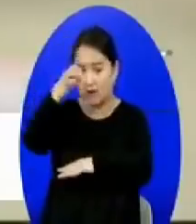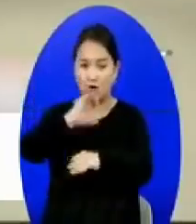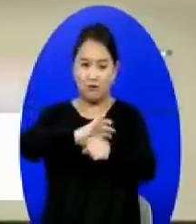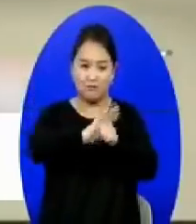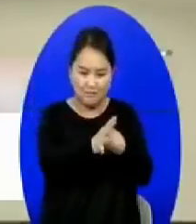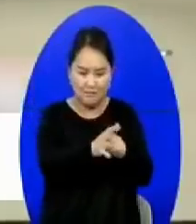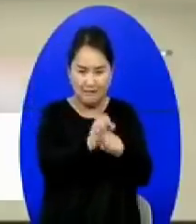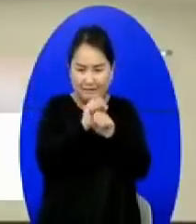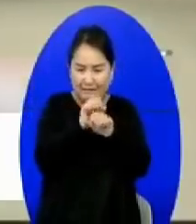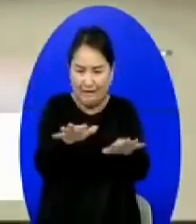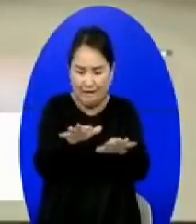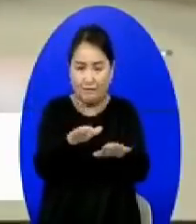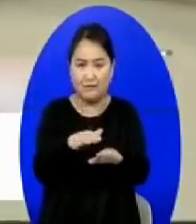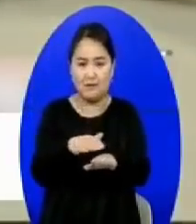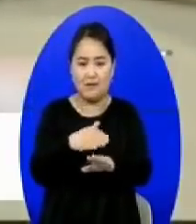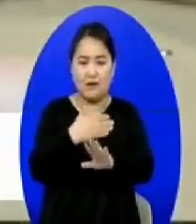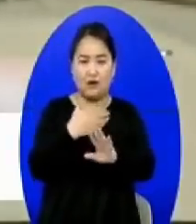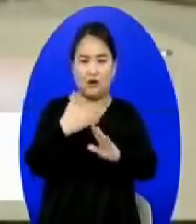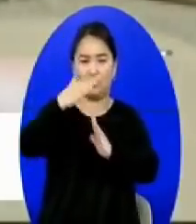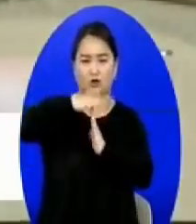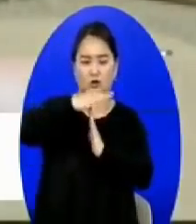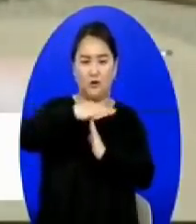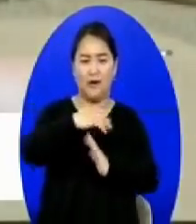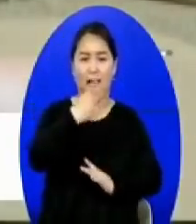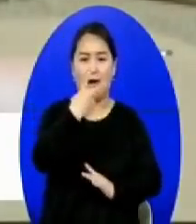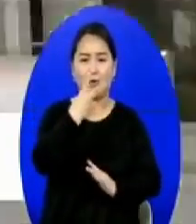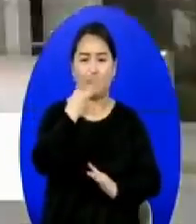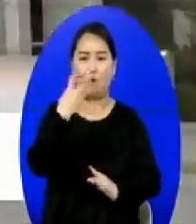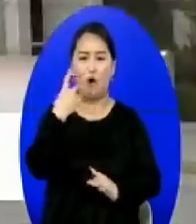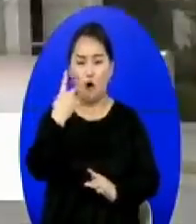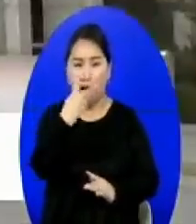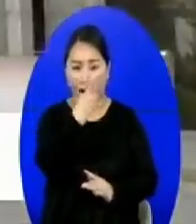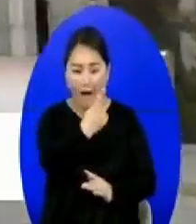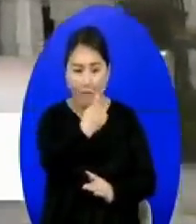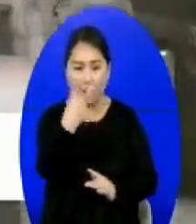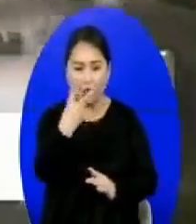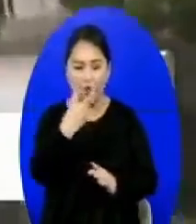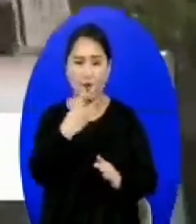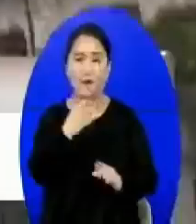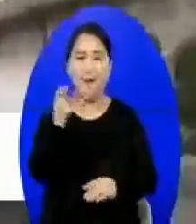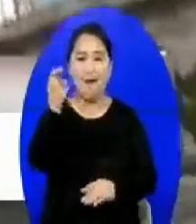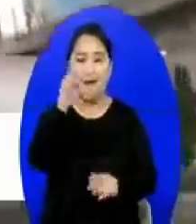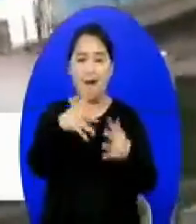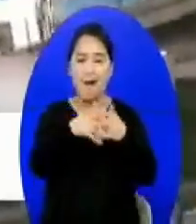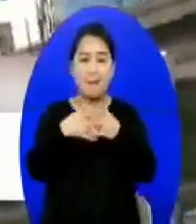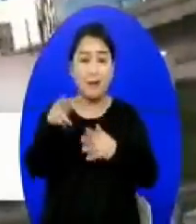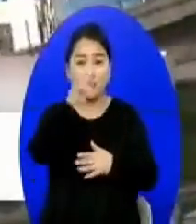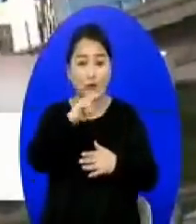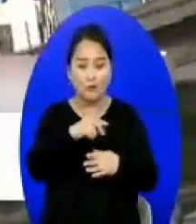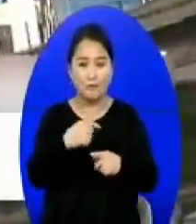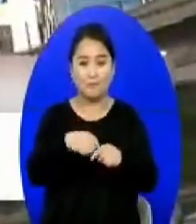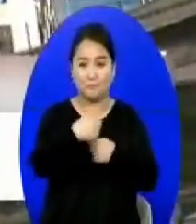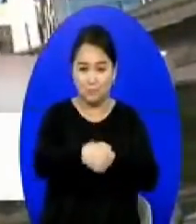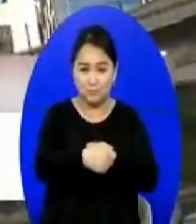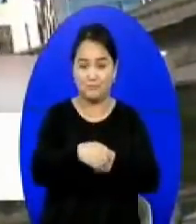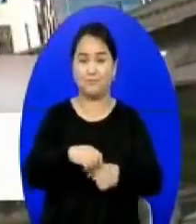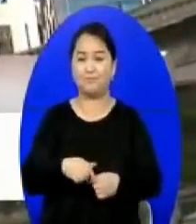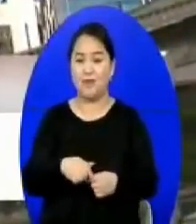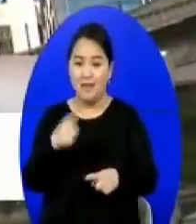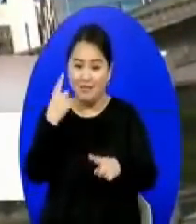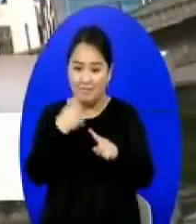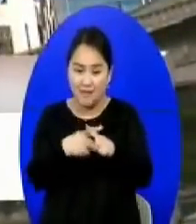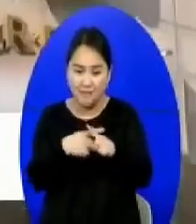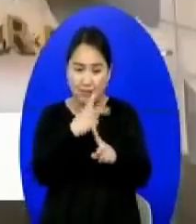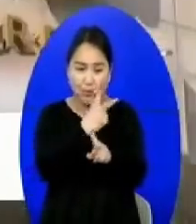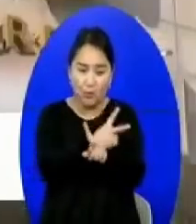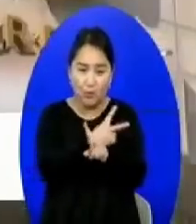бас 12 тэрбум Америкийн долларын нэмэлт төсөв гаргахаар төлөвлөж байна. За нэмэлт төсөв гаргах тухай хуулийн төслийг өмнөд солонгосын парламент энэ